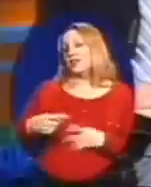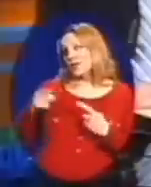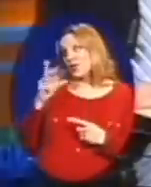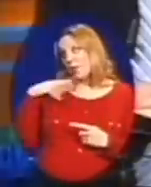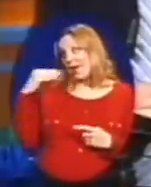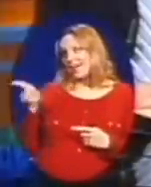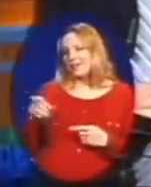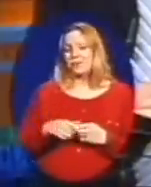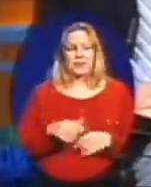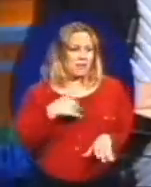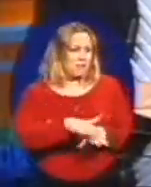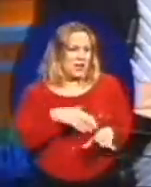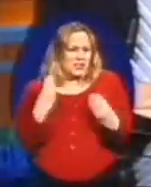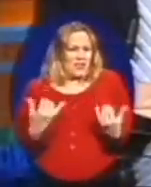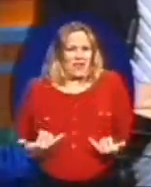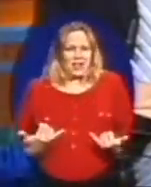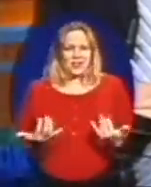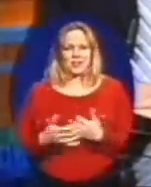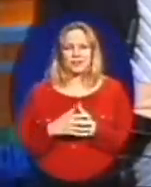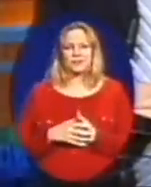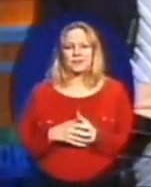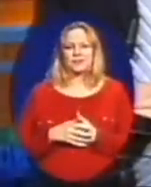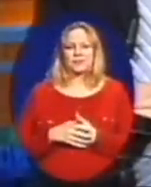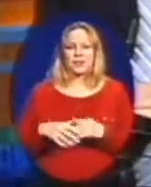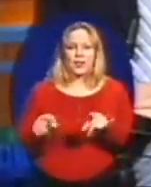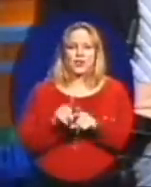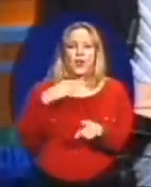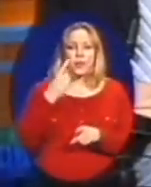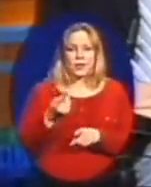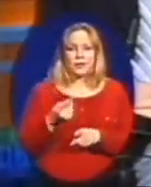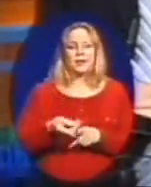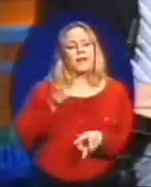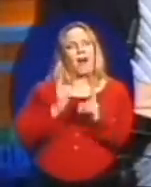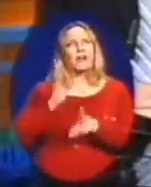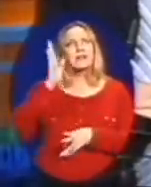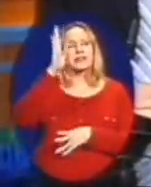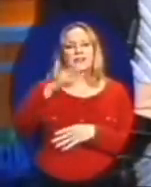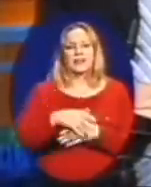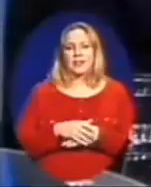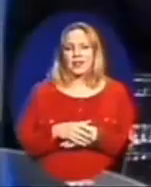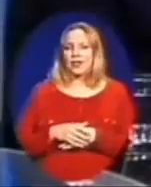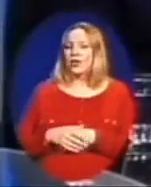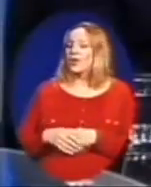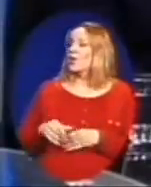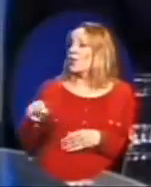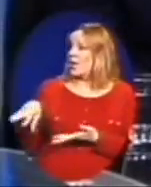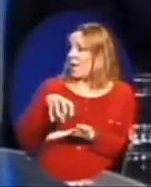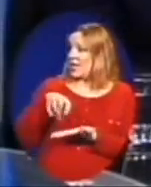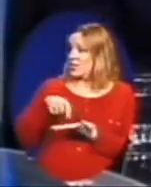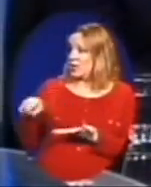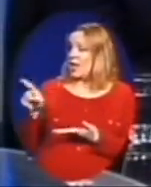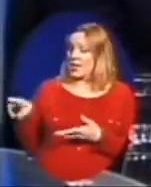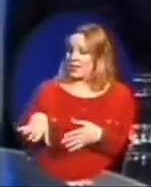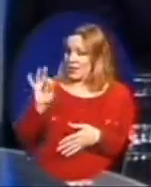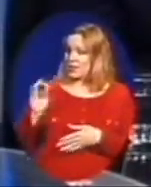מחייך. אני מרגיש טוב היום, וכמו שאומרים, רץ למרחקים ארוכים. הוא ימרכז אותך, אתה מבין מה קרה, נבחרת, עכשיו